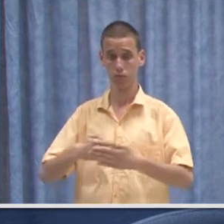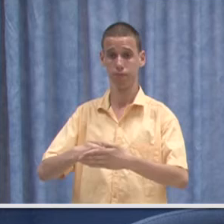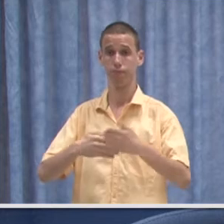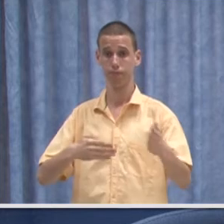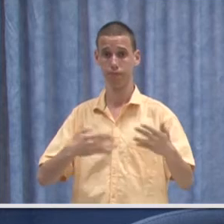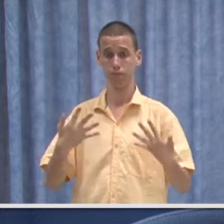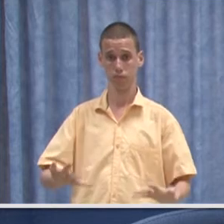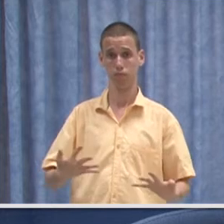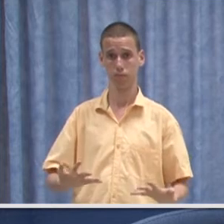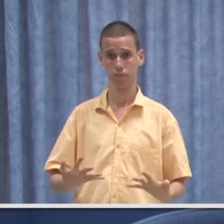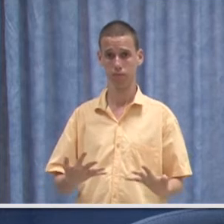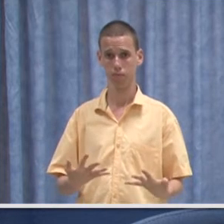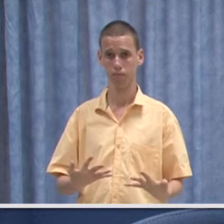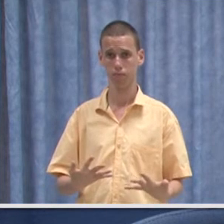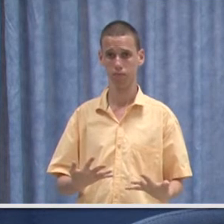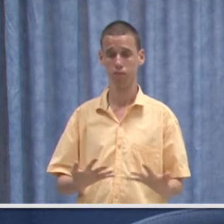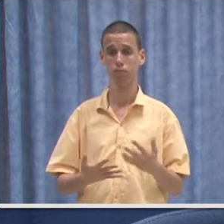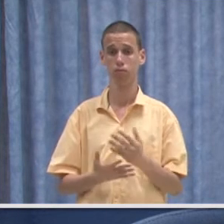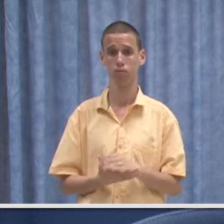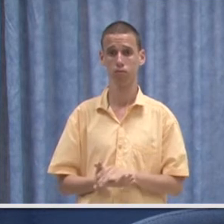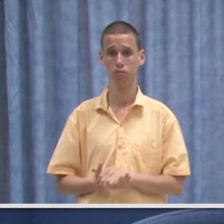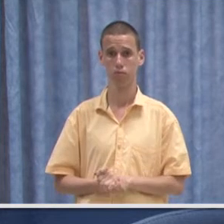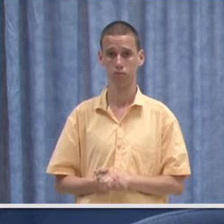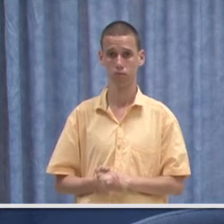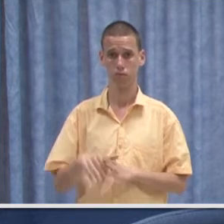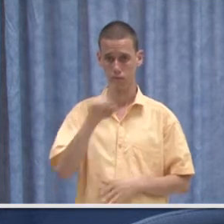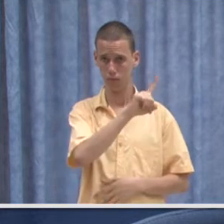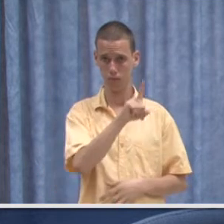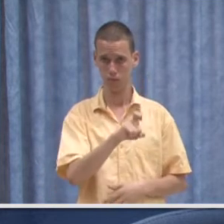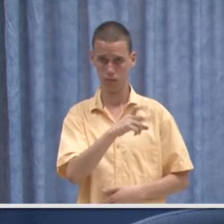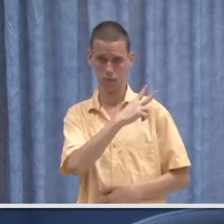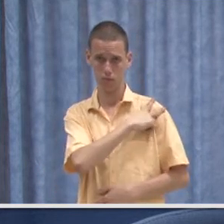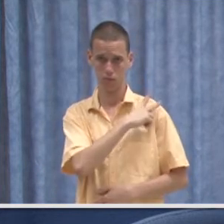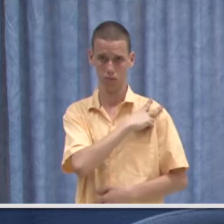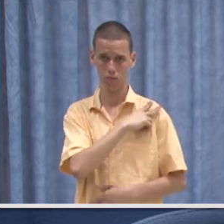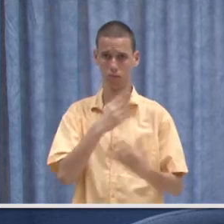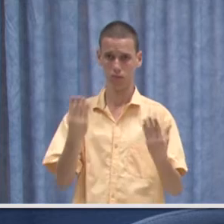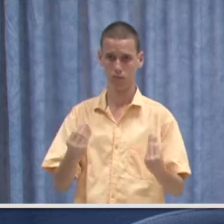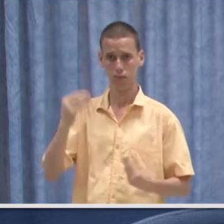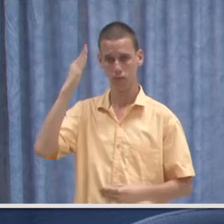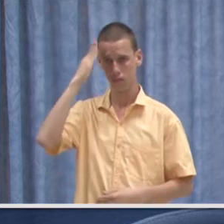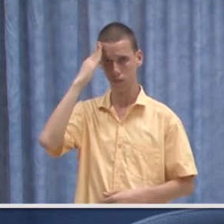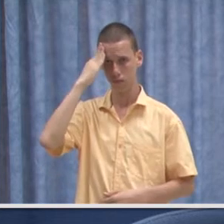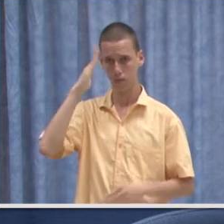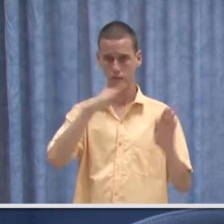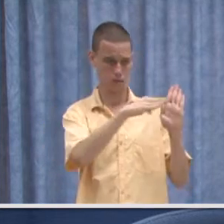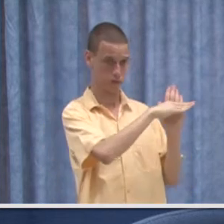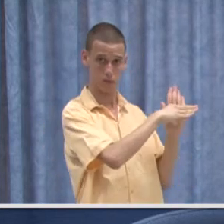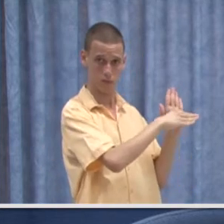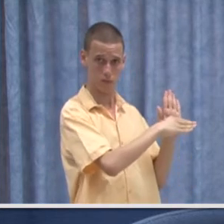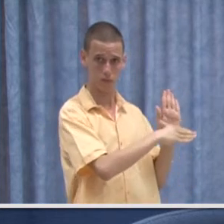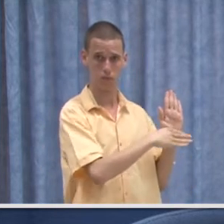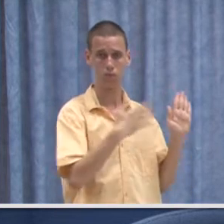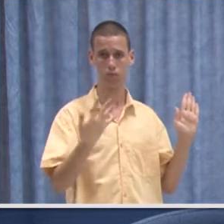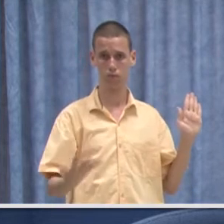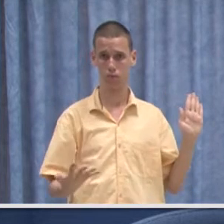un workout, de façon pour qu'ils opèrent, qu'ils ont resté en conformité avec tout